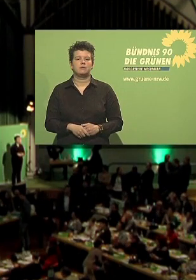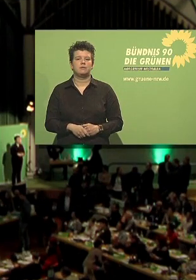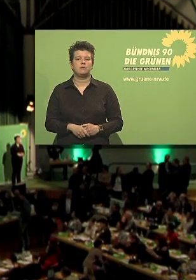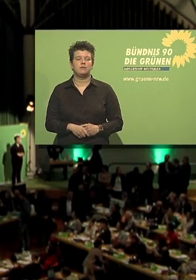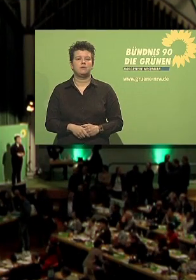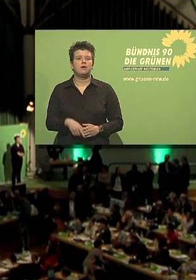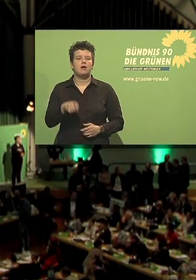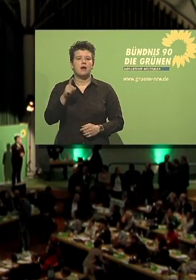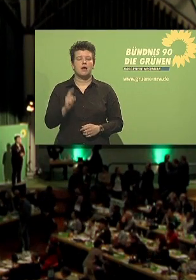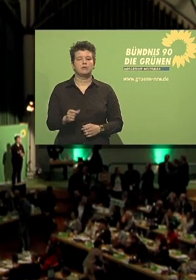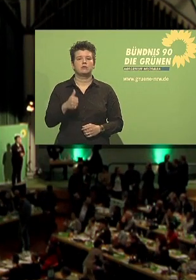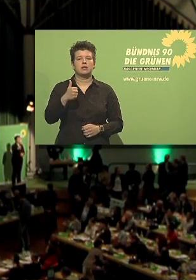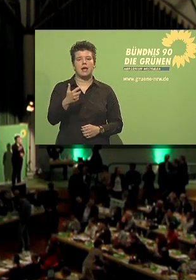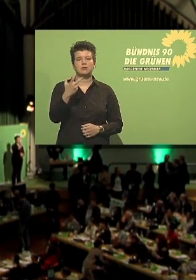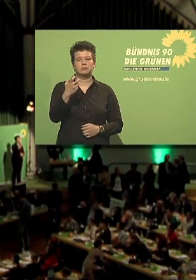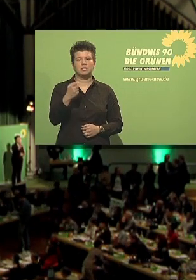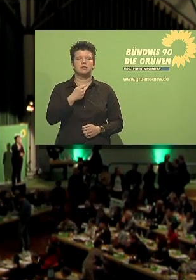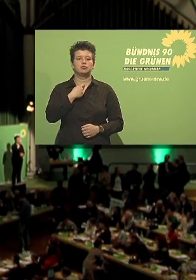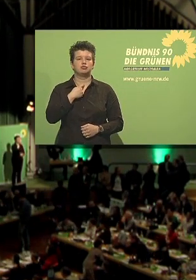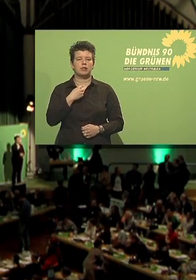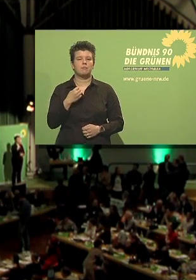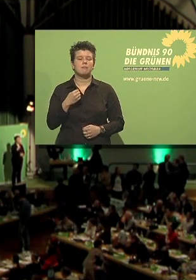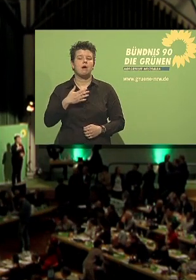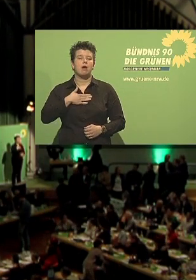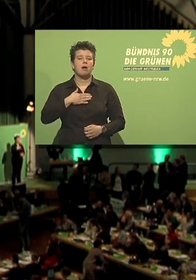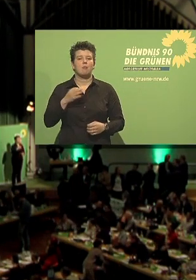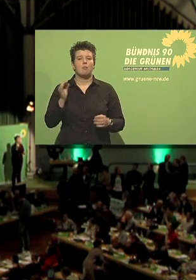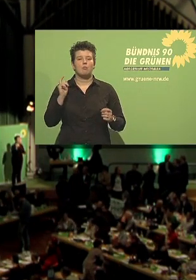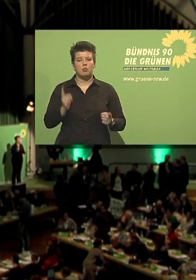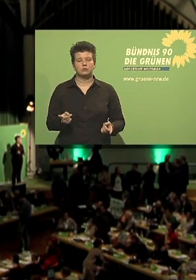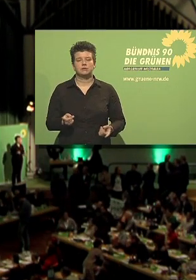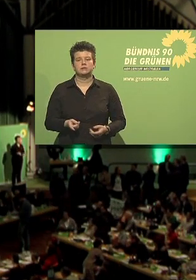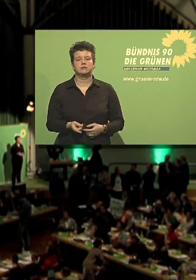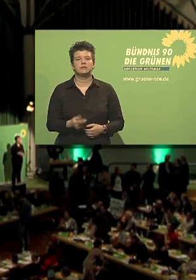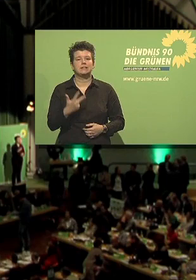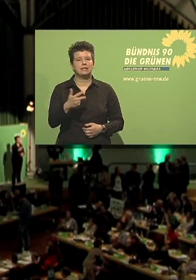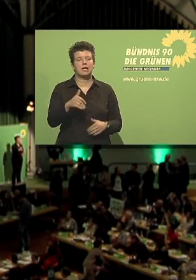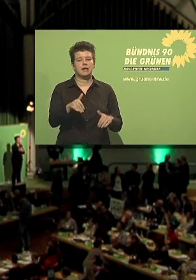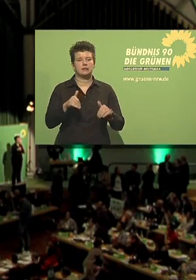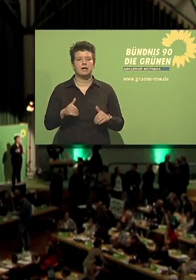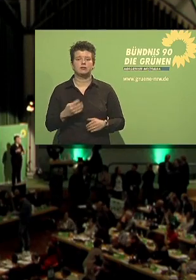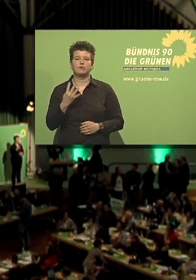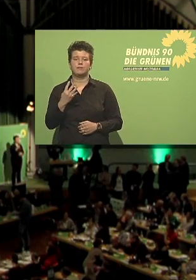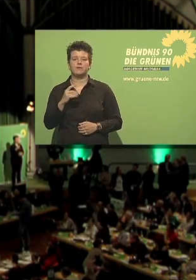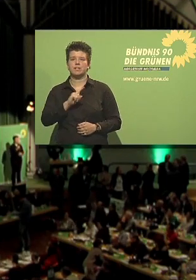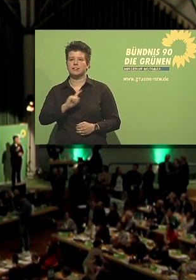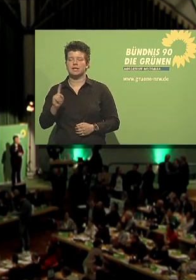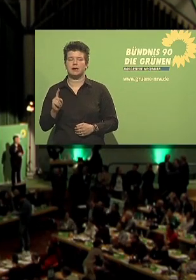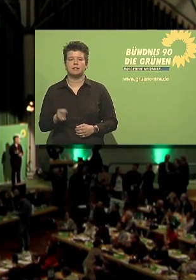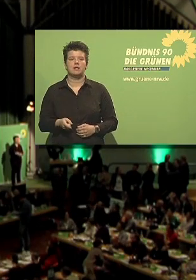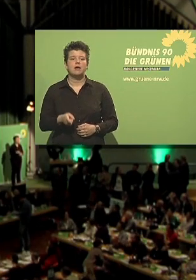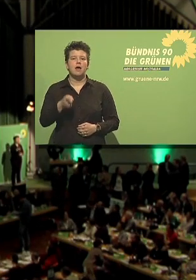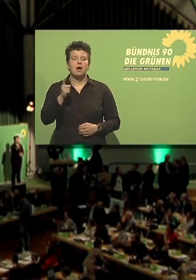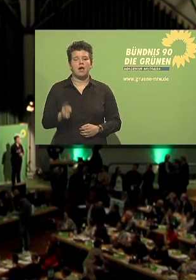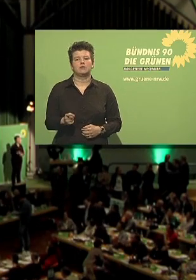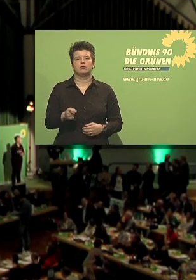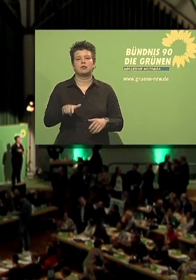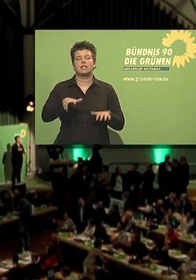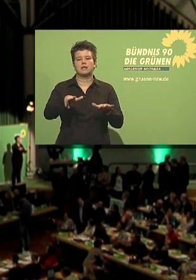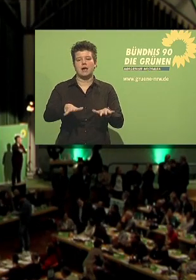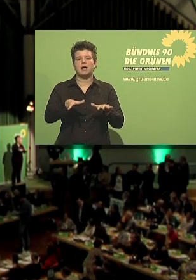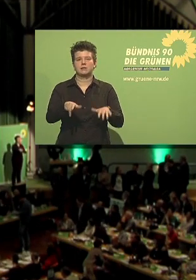bei 131 Stimmen, 3 Enthaltungen, 4 Nein-Stimmen, 118 Stimmen für Ute Kocsi